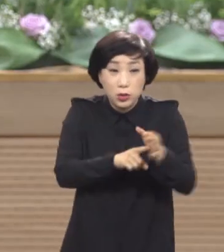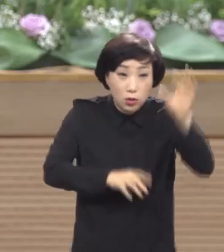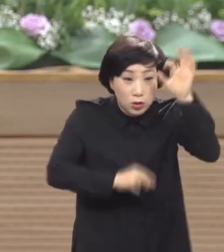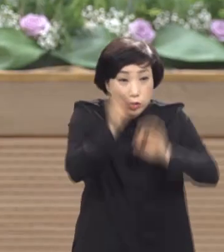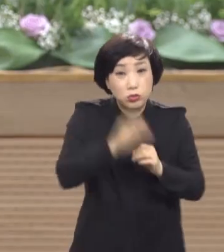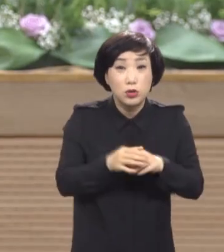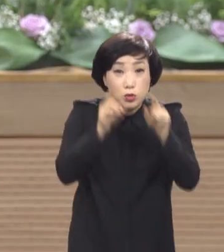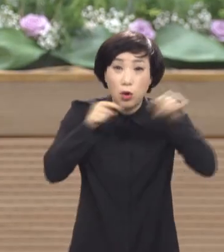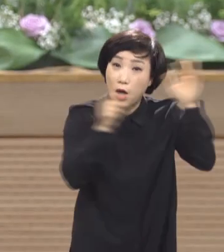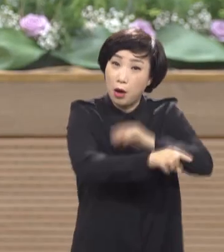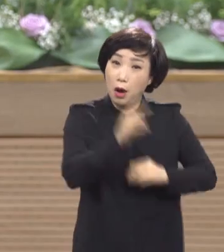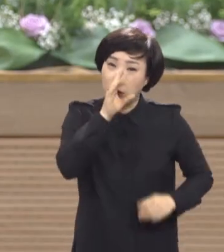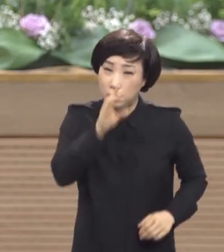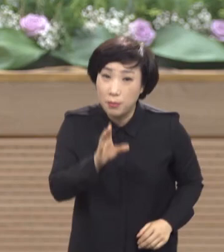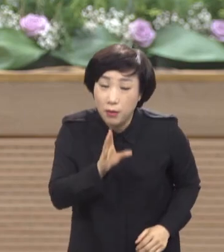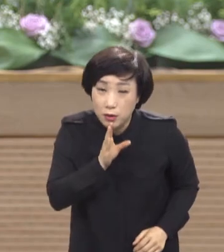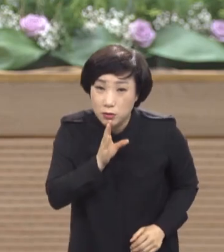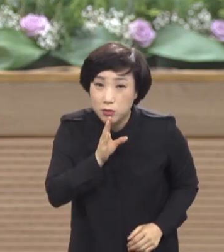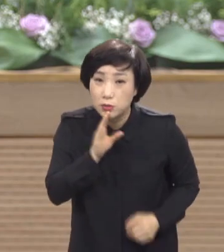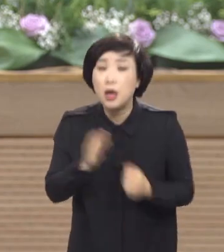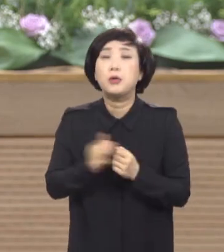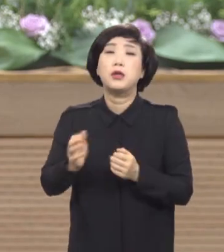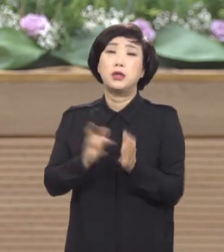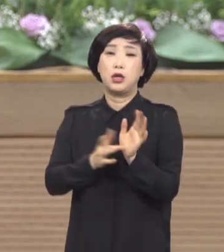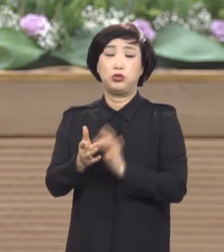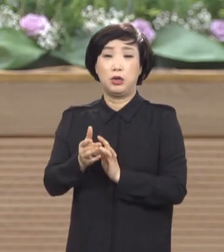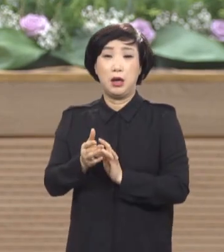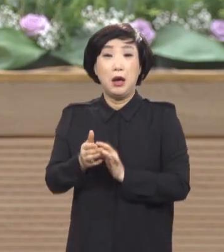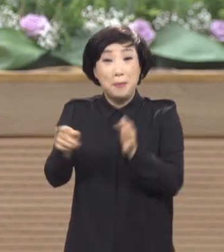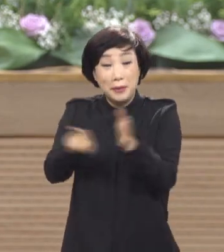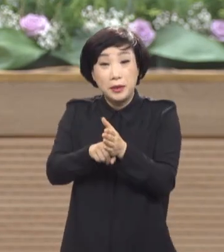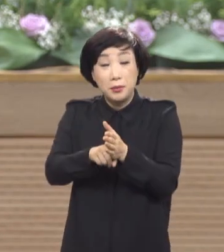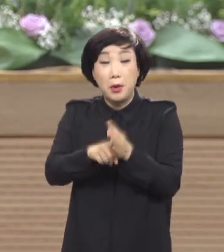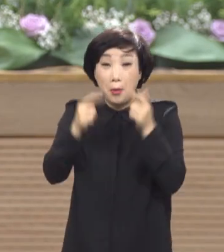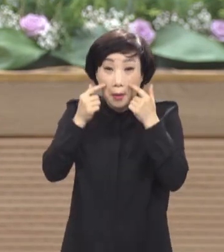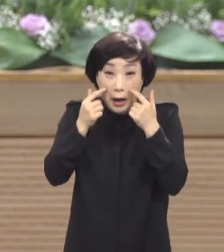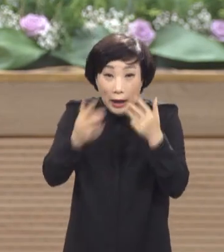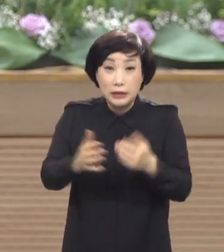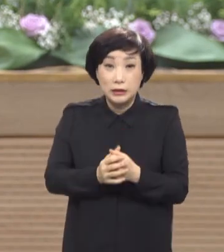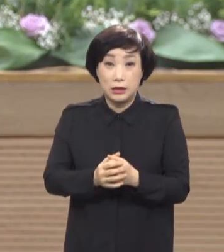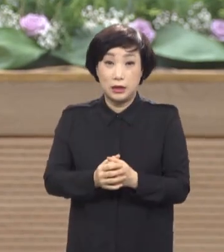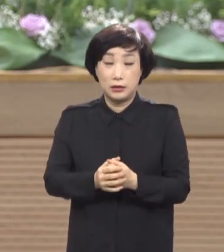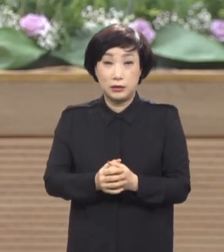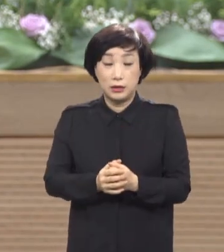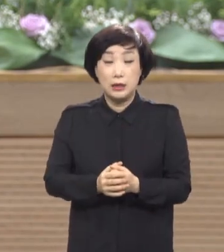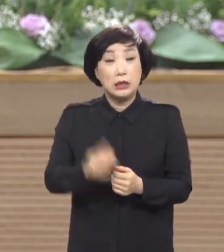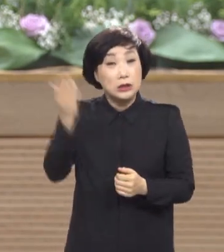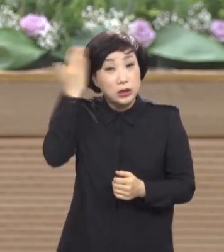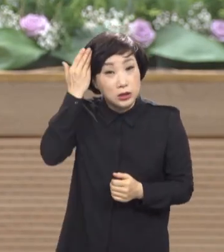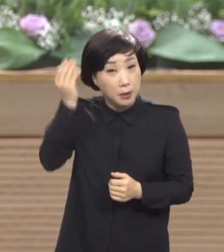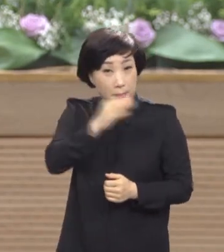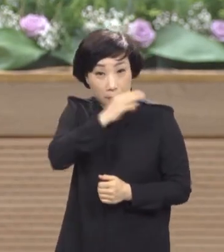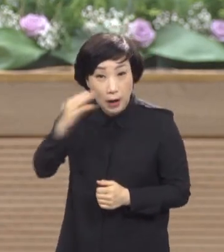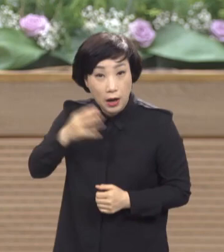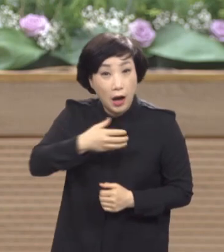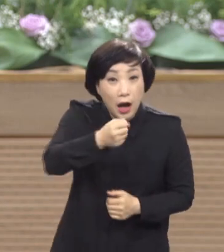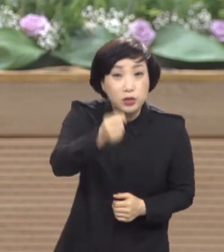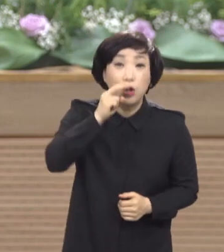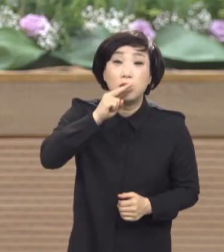지옥 가서는 안 되니까 예수의 믿음에 대한 확실한 바른 지식을 가져야